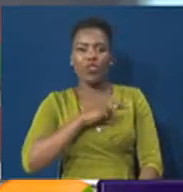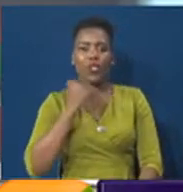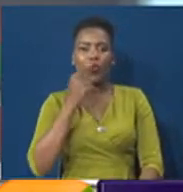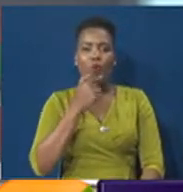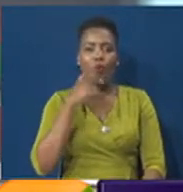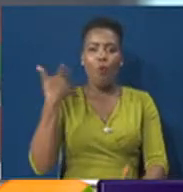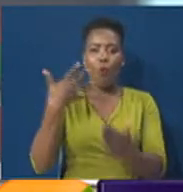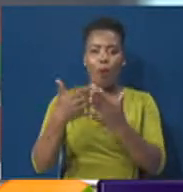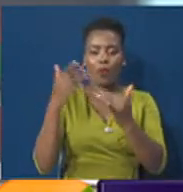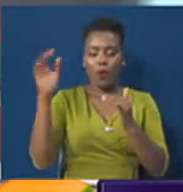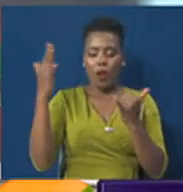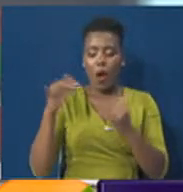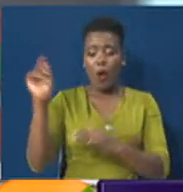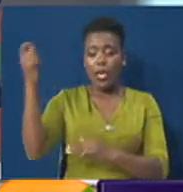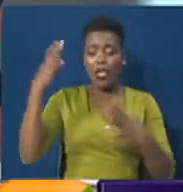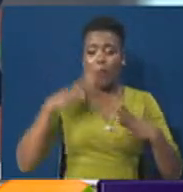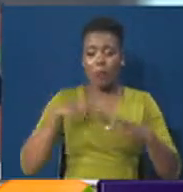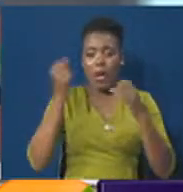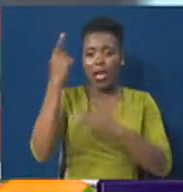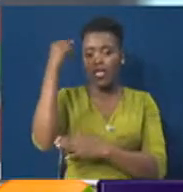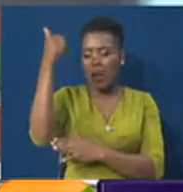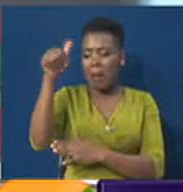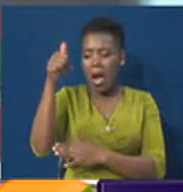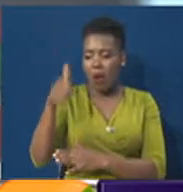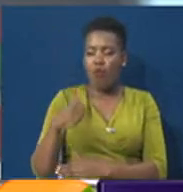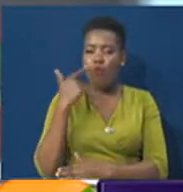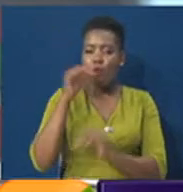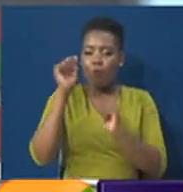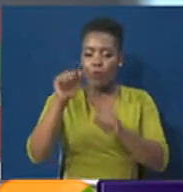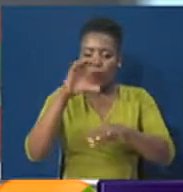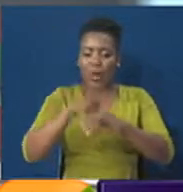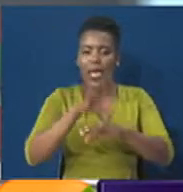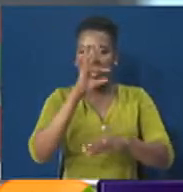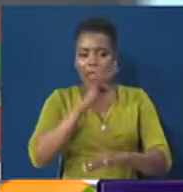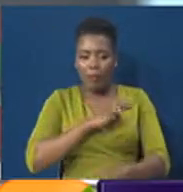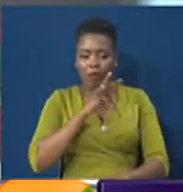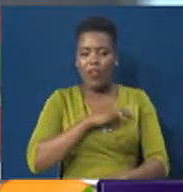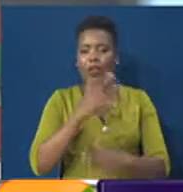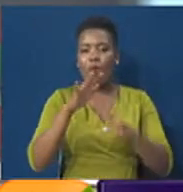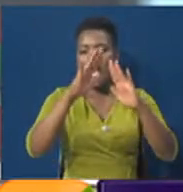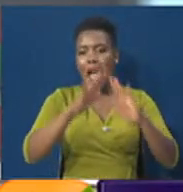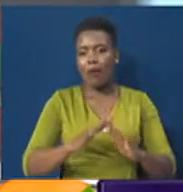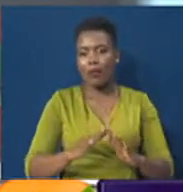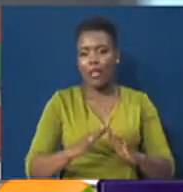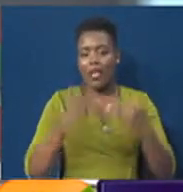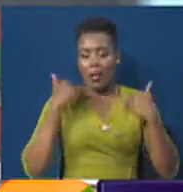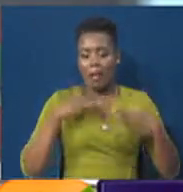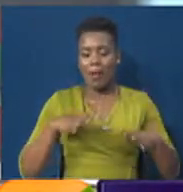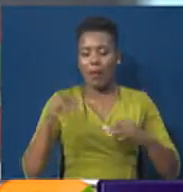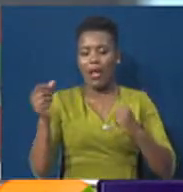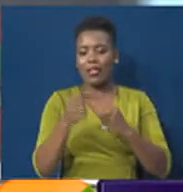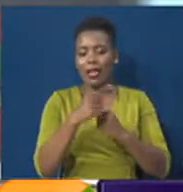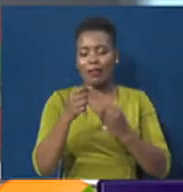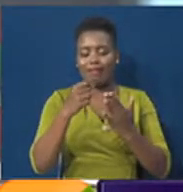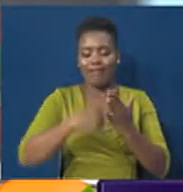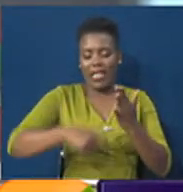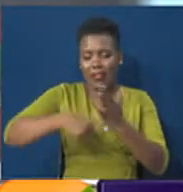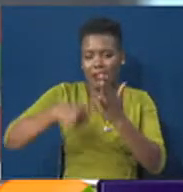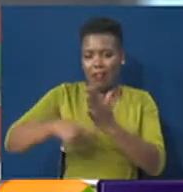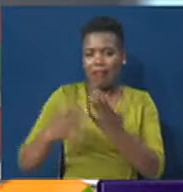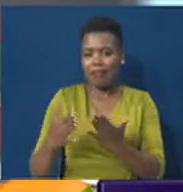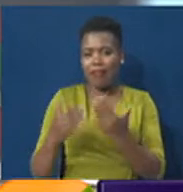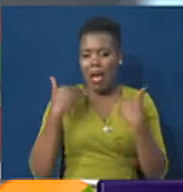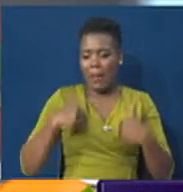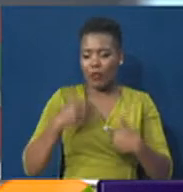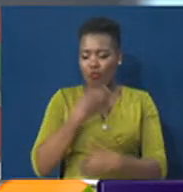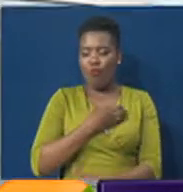Mkenya hajaweza kufahamu hasa yule ambaye anatozwa kwa lazima kupitia mshahara wake, ambaye pengine ana nyumba hahitaji nyumba. Mpaka